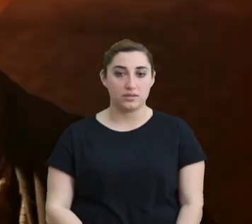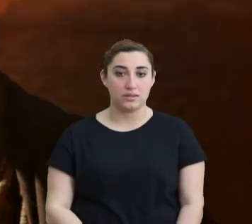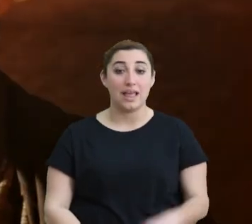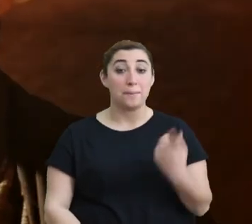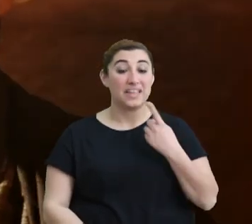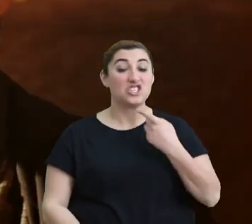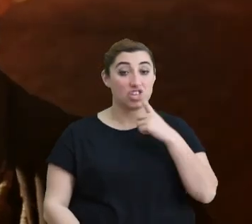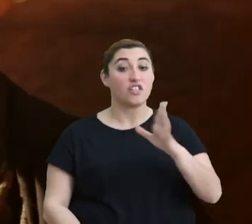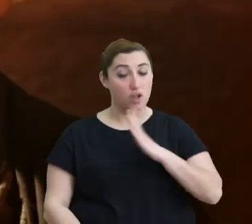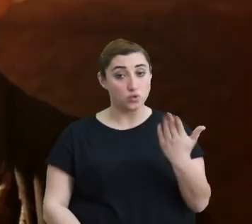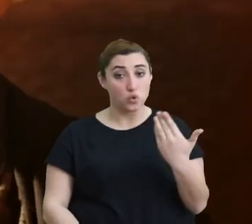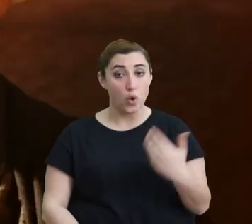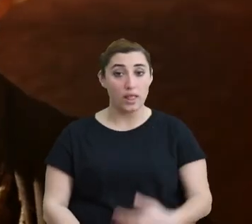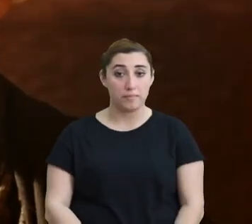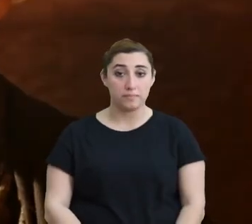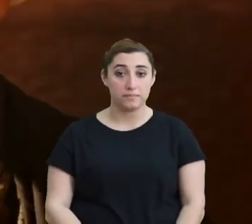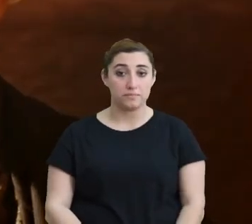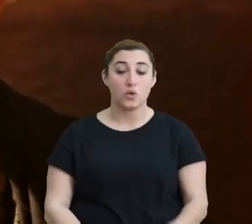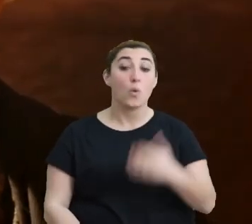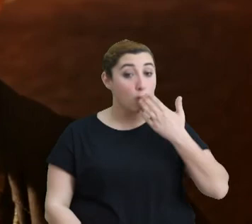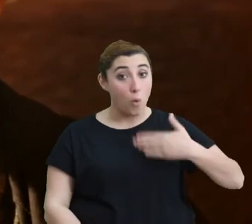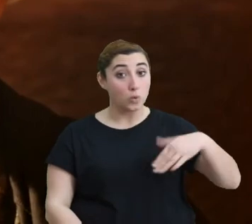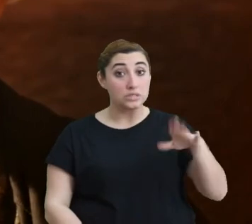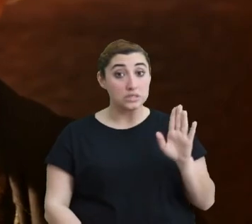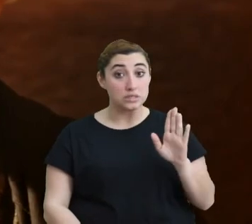Var ise bir itirazın söyle. Yok ise